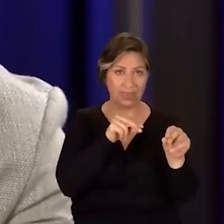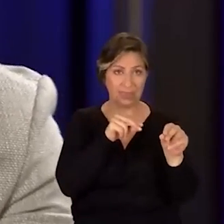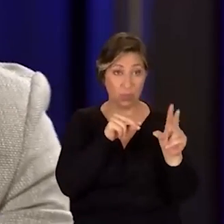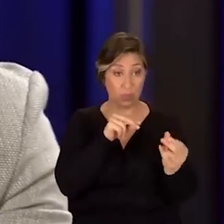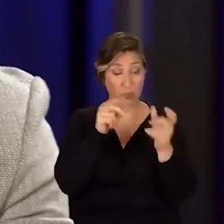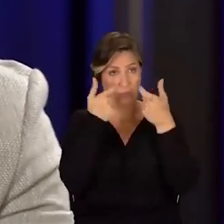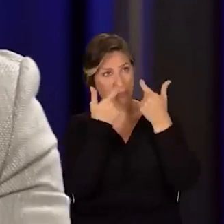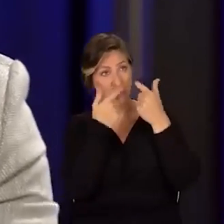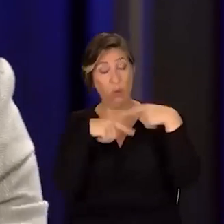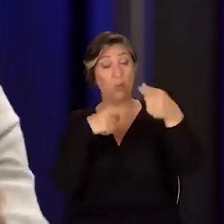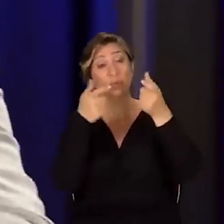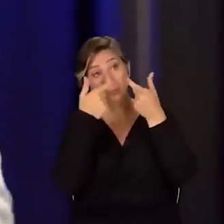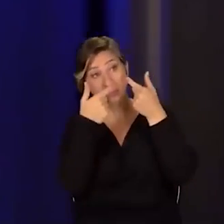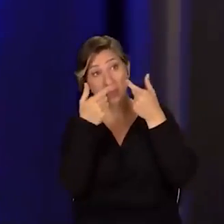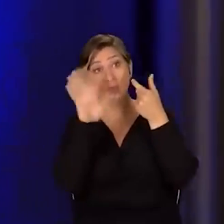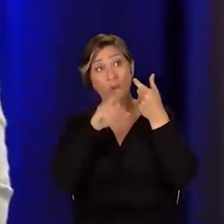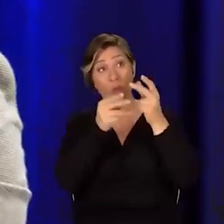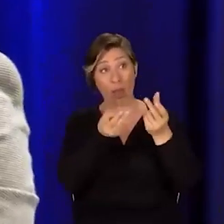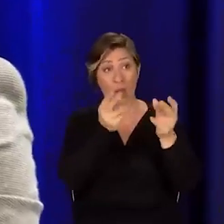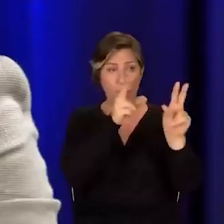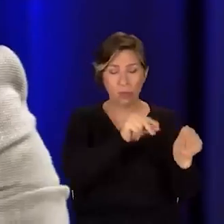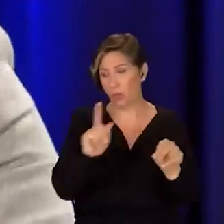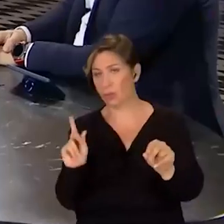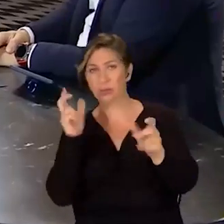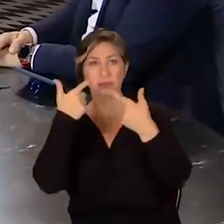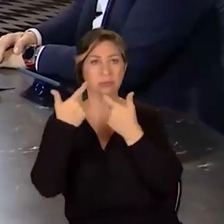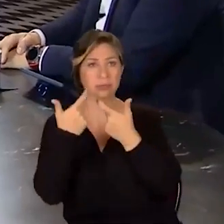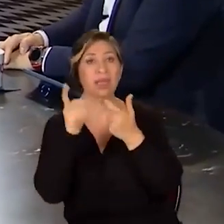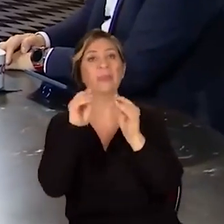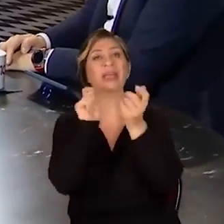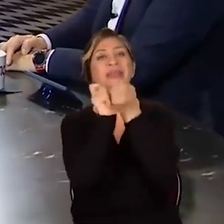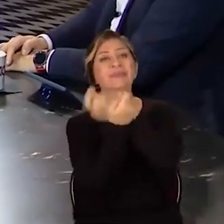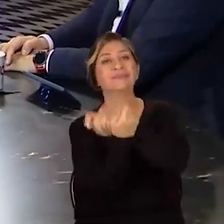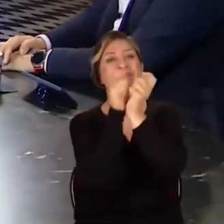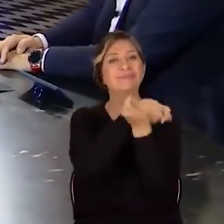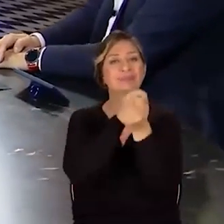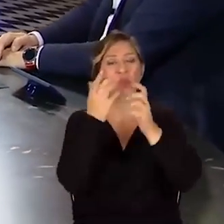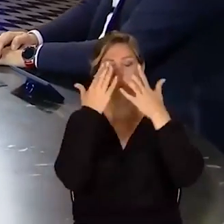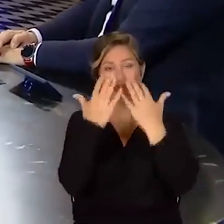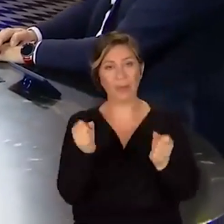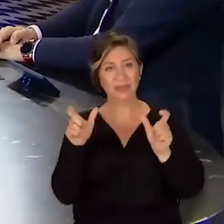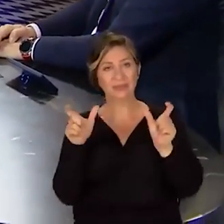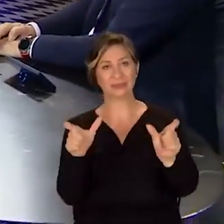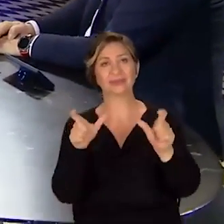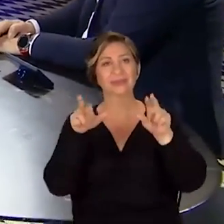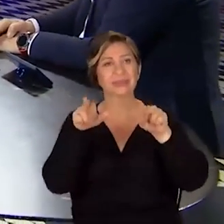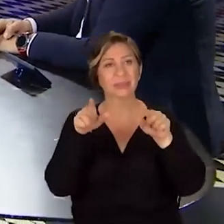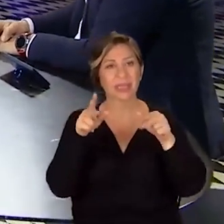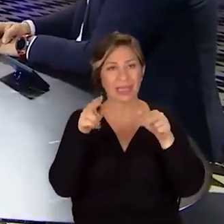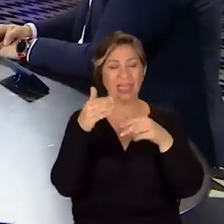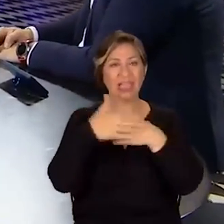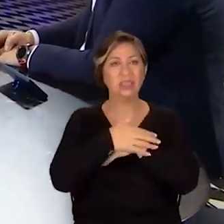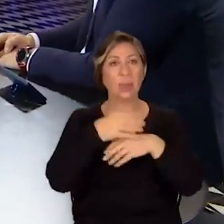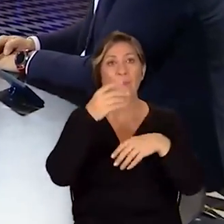onlar uyanık kalacak. Bayrak. Ondan sonra onlar kalkacaklar. Evet. Daha sonraki öbürleri şey yapacak. Onlar da late owl dediğimiz gece